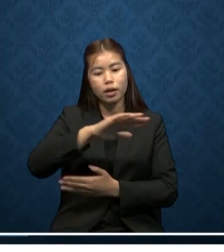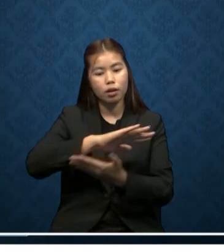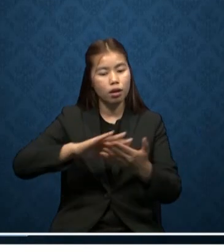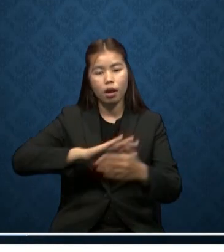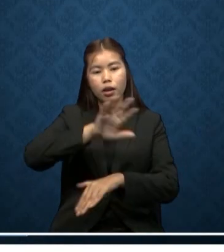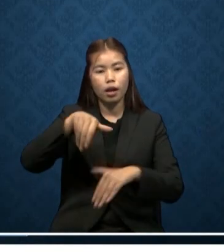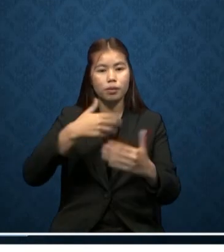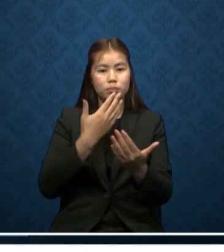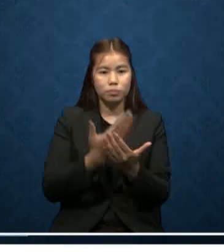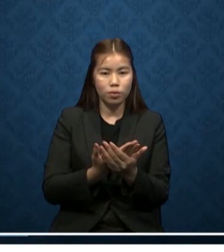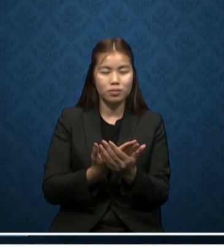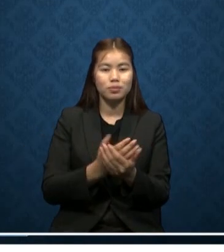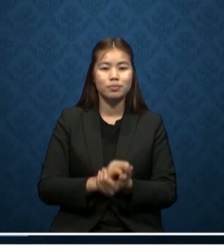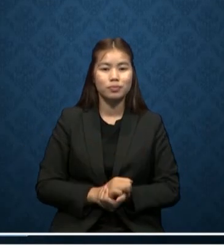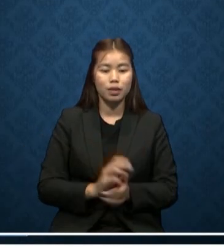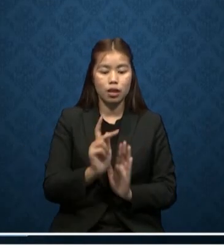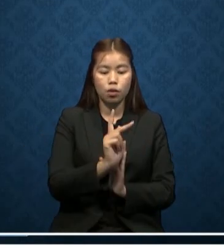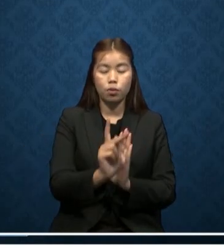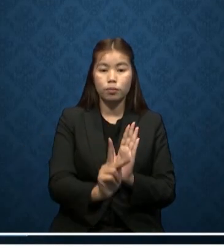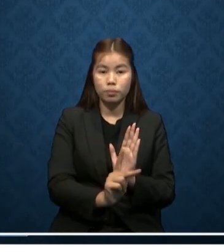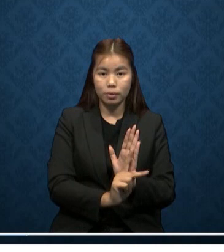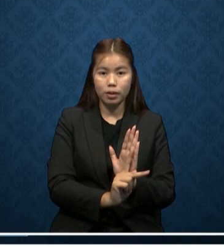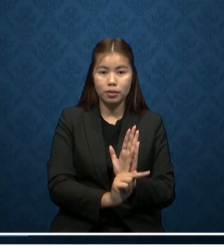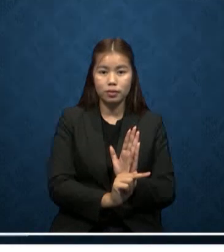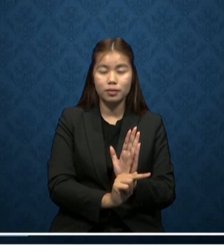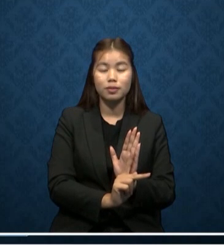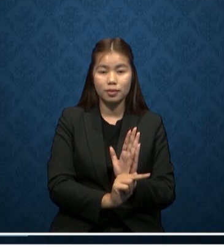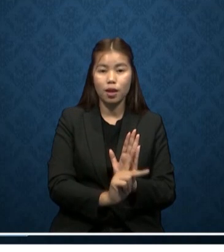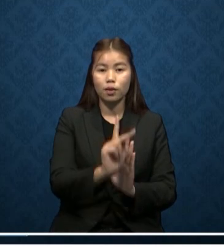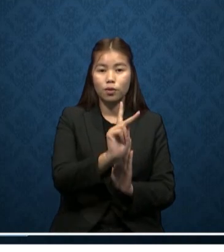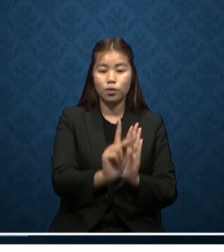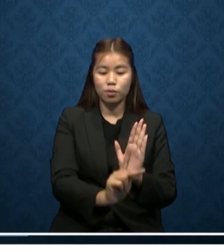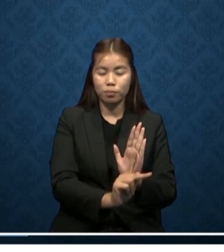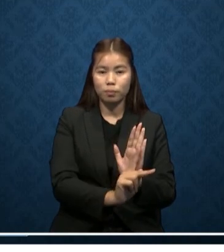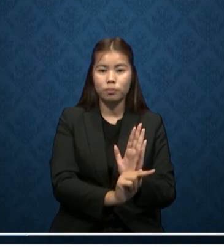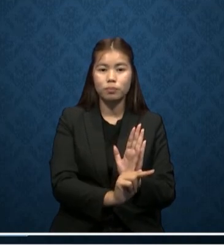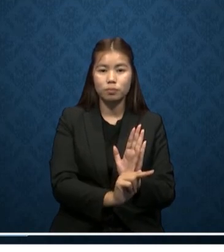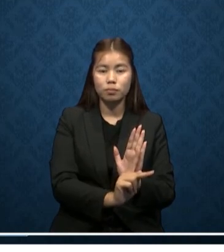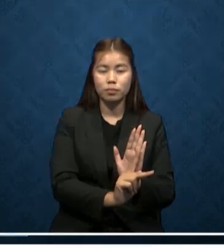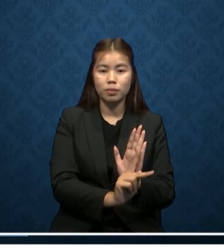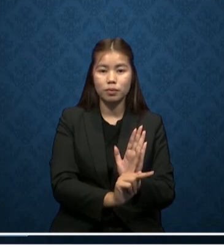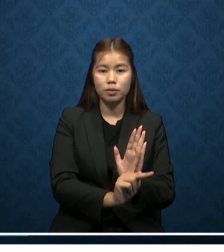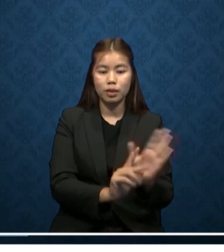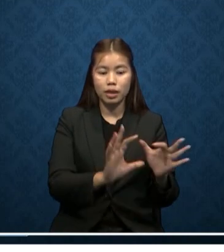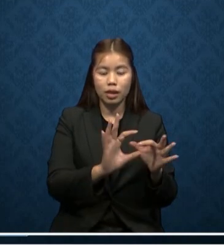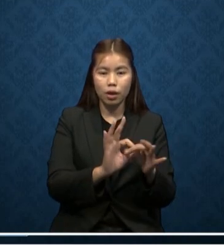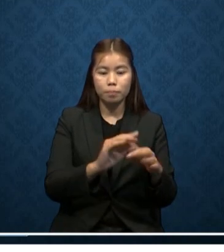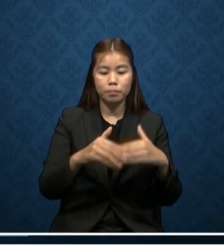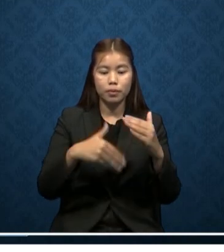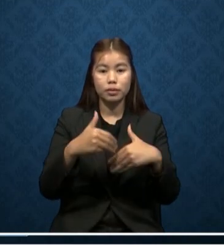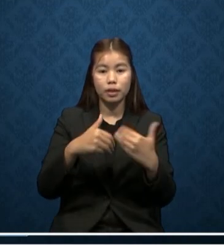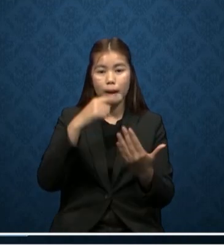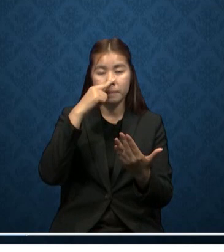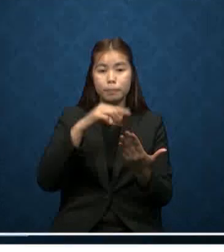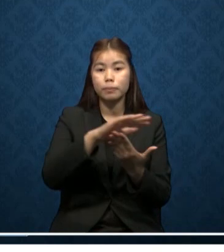นี้ในเรื่องกฎหมายนะครับเอ่อในส่วนที่เกี่ยวข้องกับการปฏิรูปประเทศเนี่ยจะ